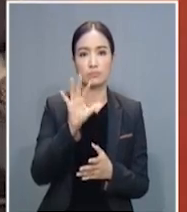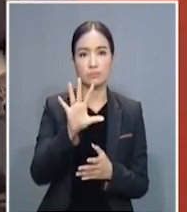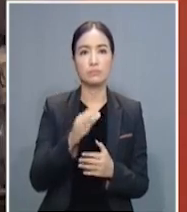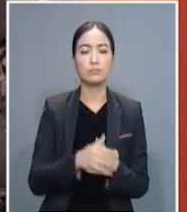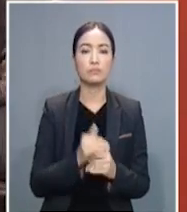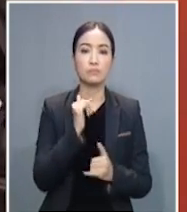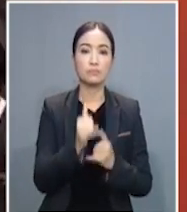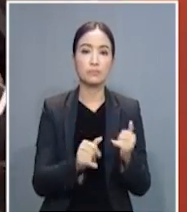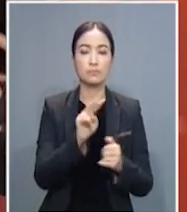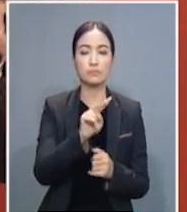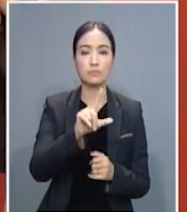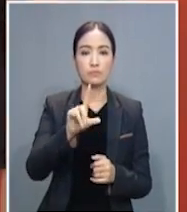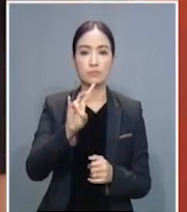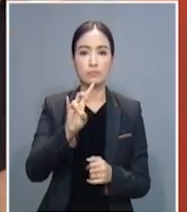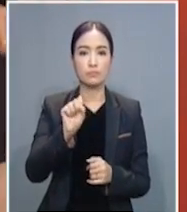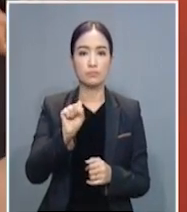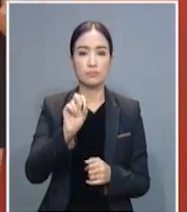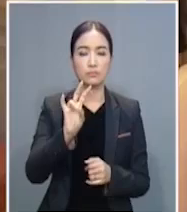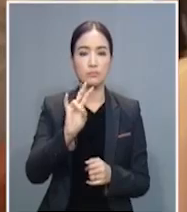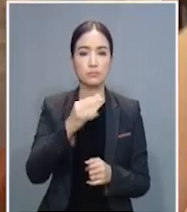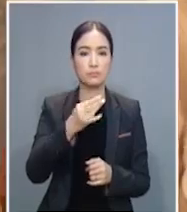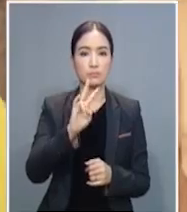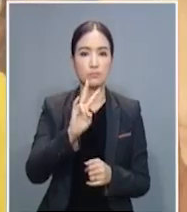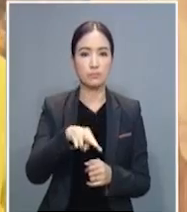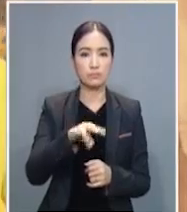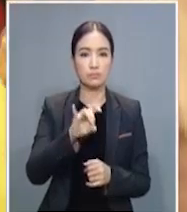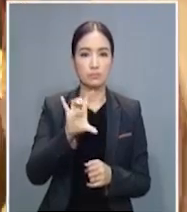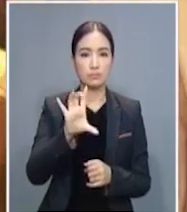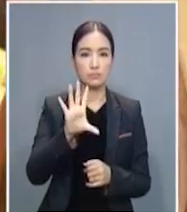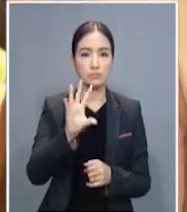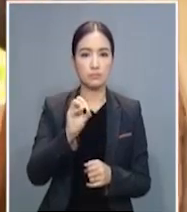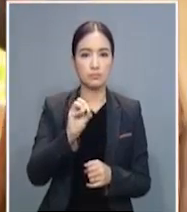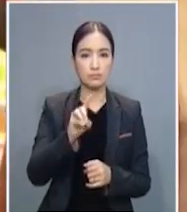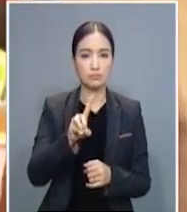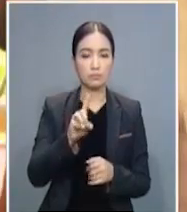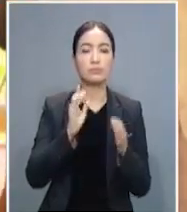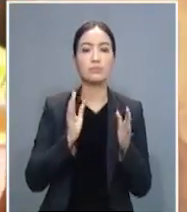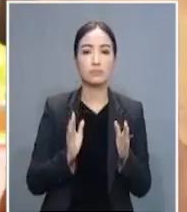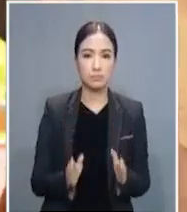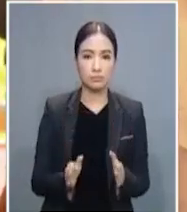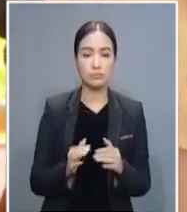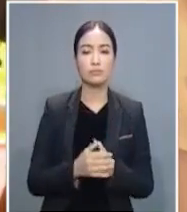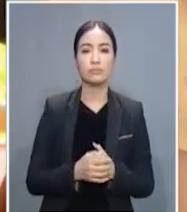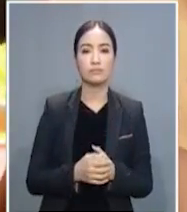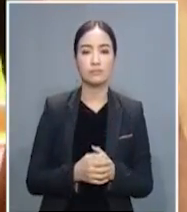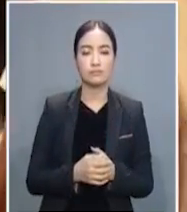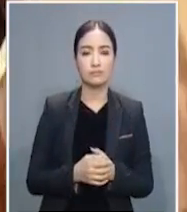ชมแล้วกว่า 2,772,851 คนครับ